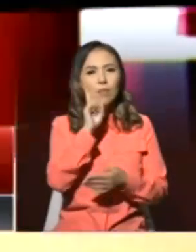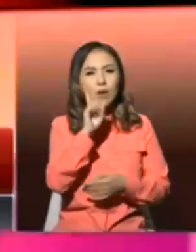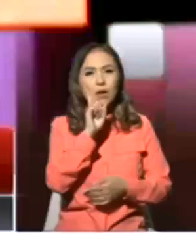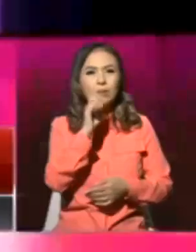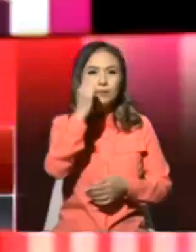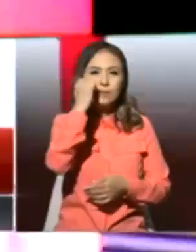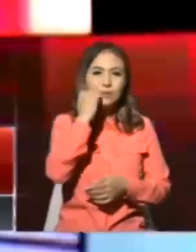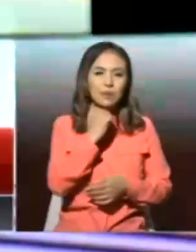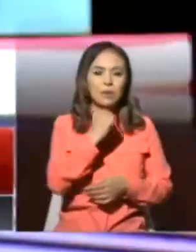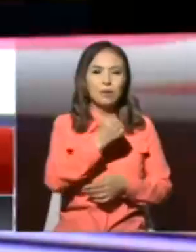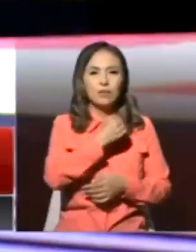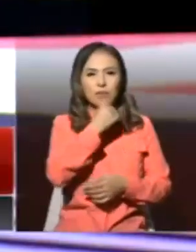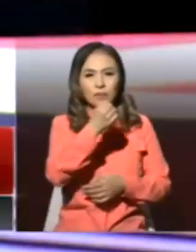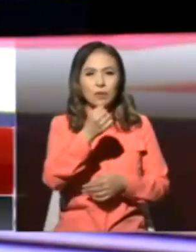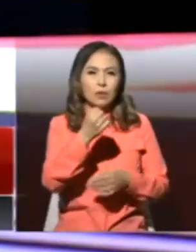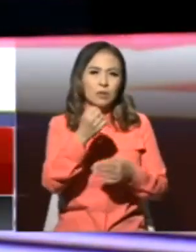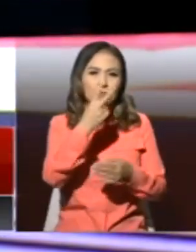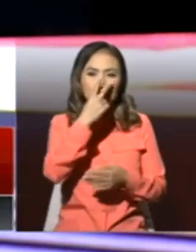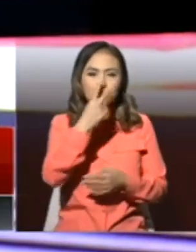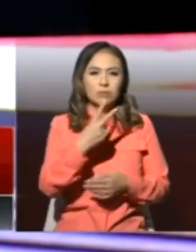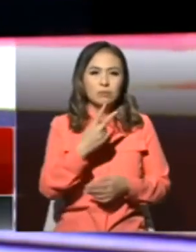ма, үлкен ба, еш ондай бір